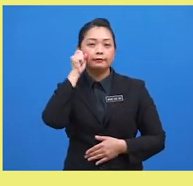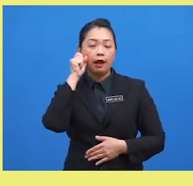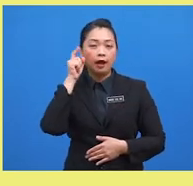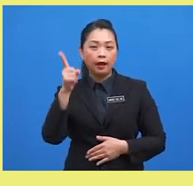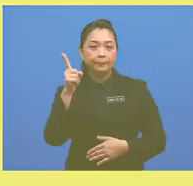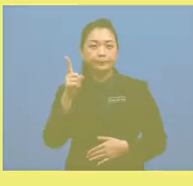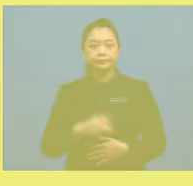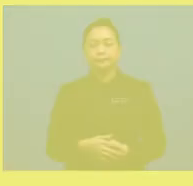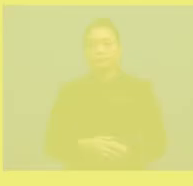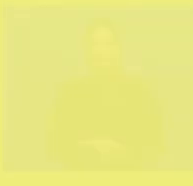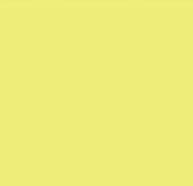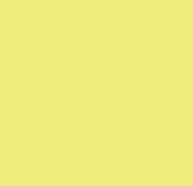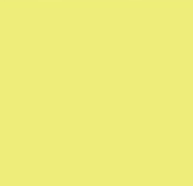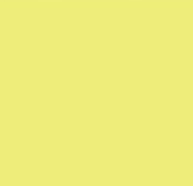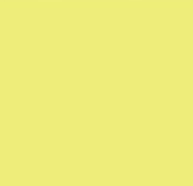fahamkan.